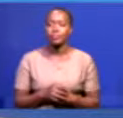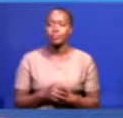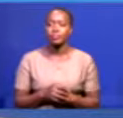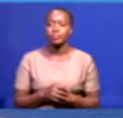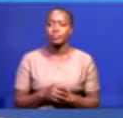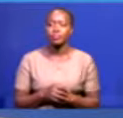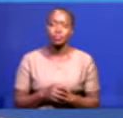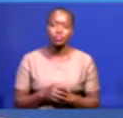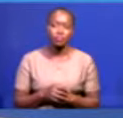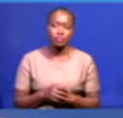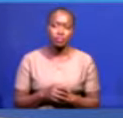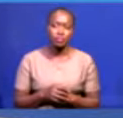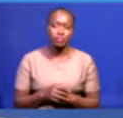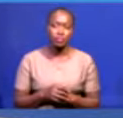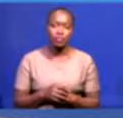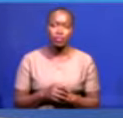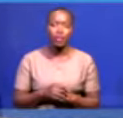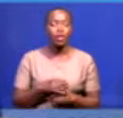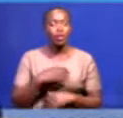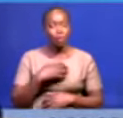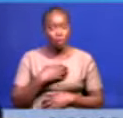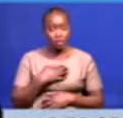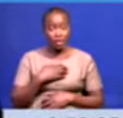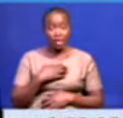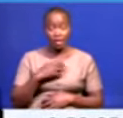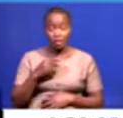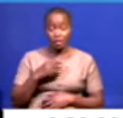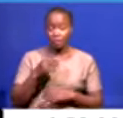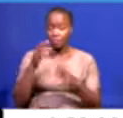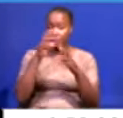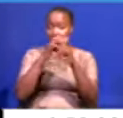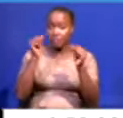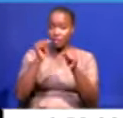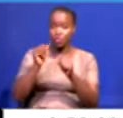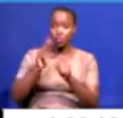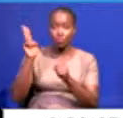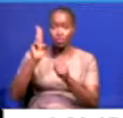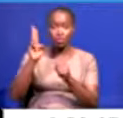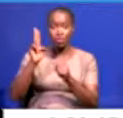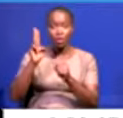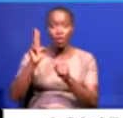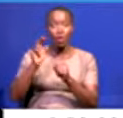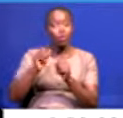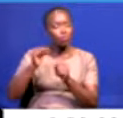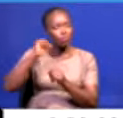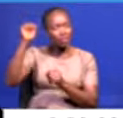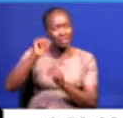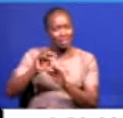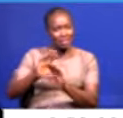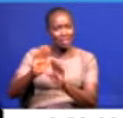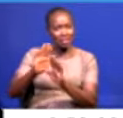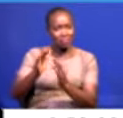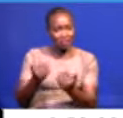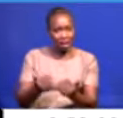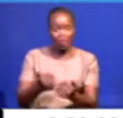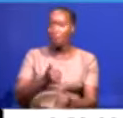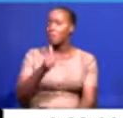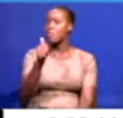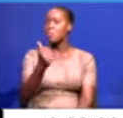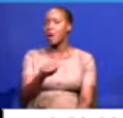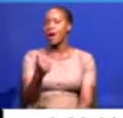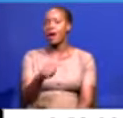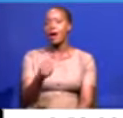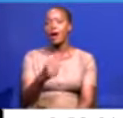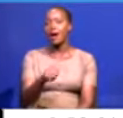Anza mtazamaji ni kuwa Rais Mstaafu Uhuru Kenyatta amesema hayuko tayari kugura siasa kwa sasa. Kinara huyo wa chama cha Jubilee